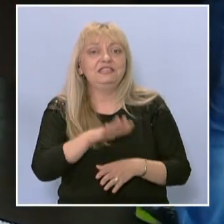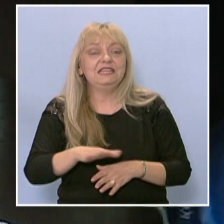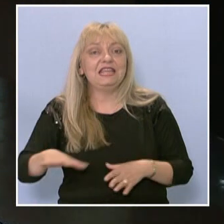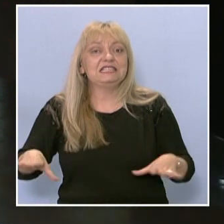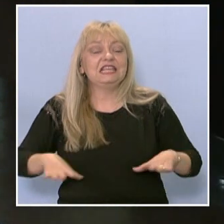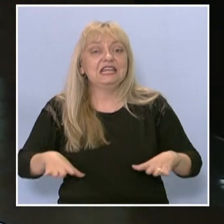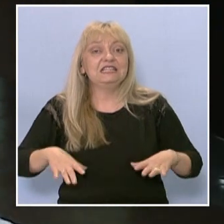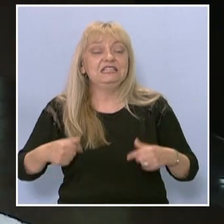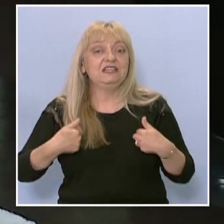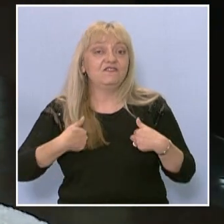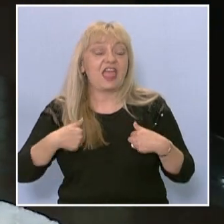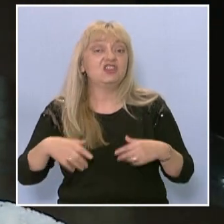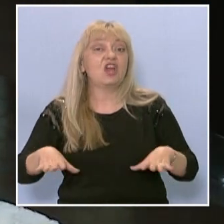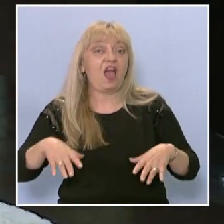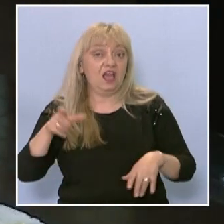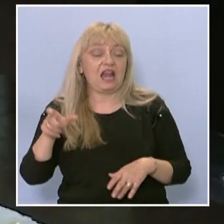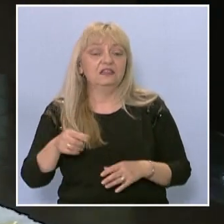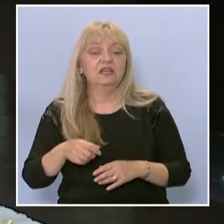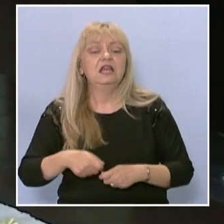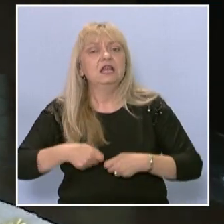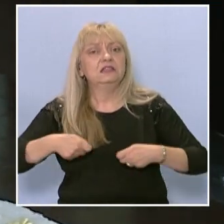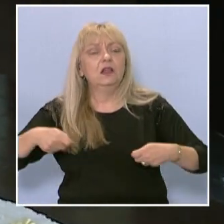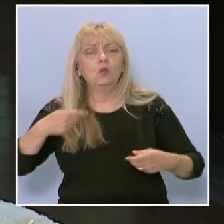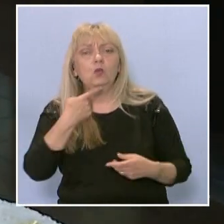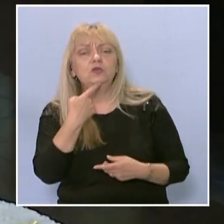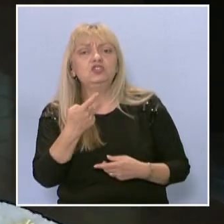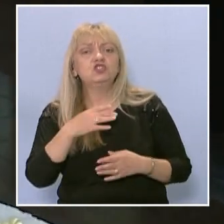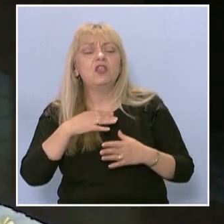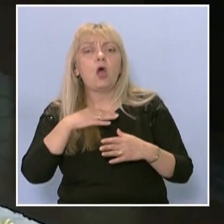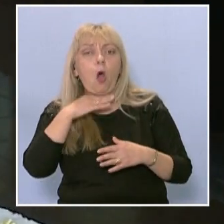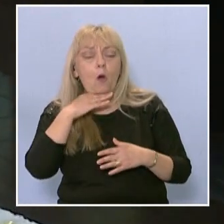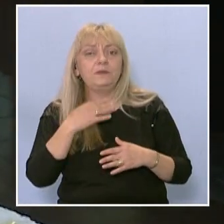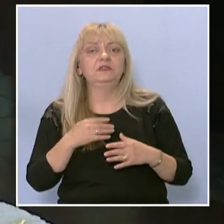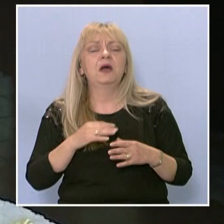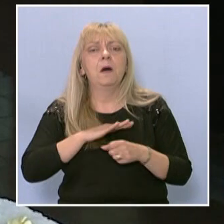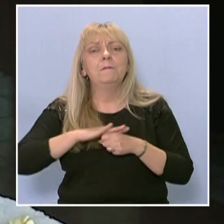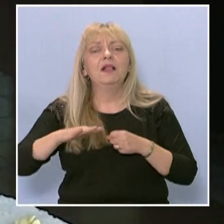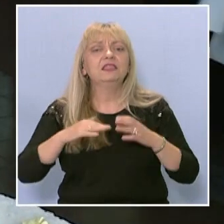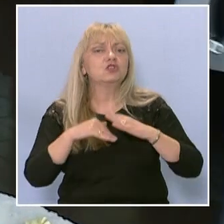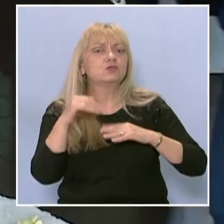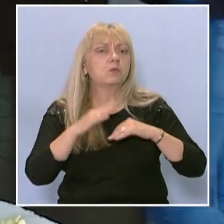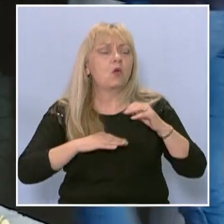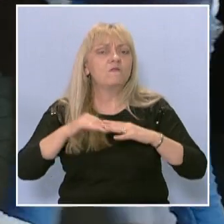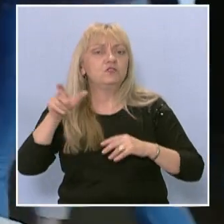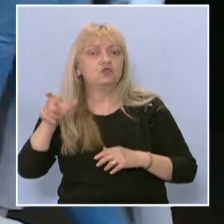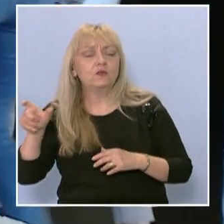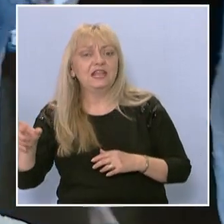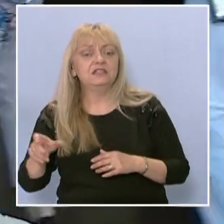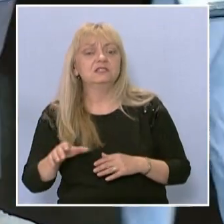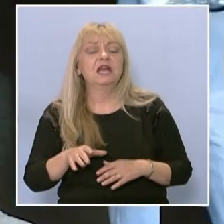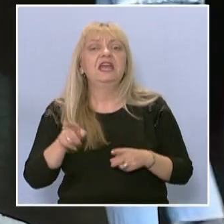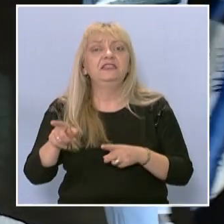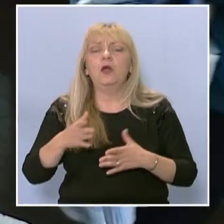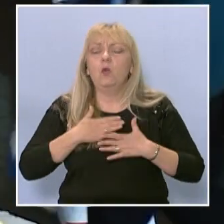с дългогодишен опит, пълна с професионалисти, хора, които са отдадени изцяло на децата ни, обичат